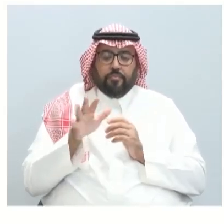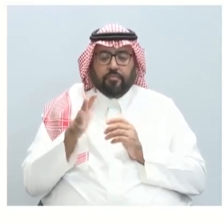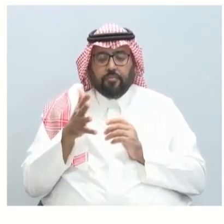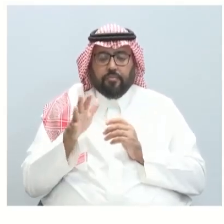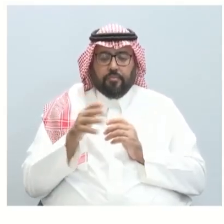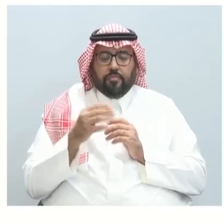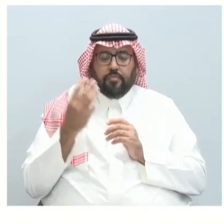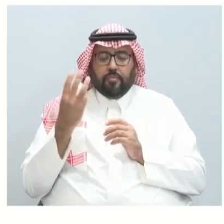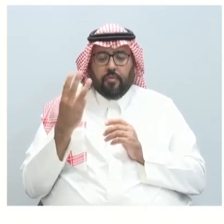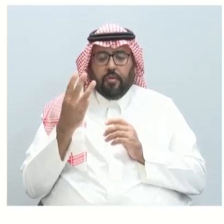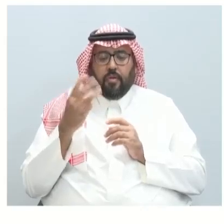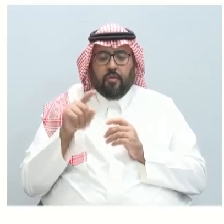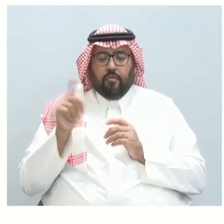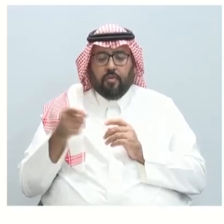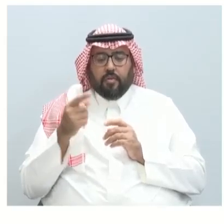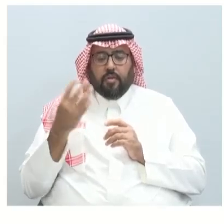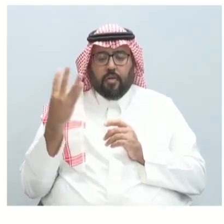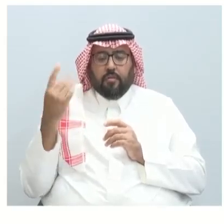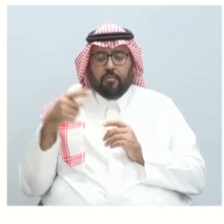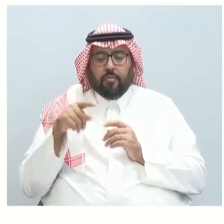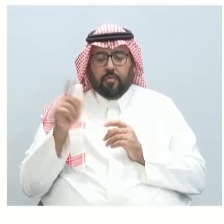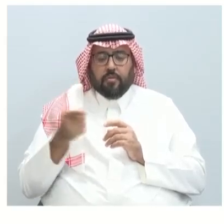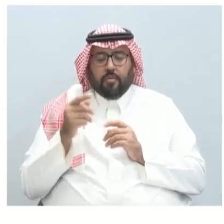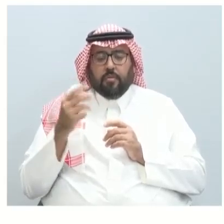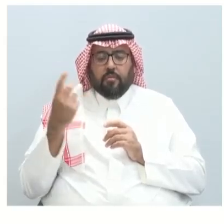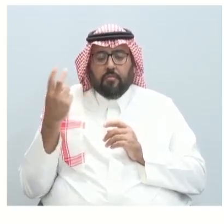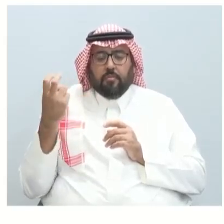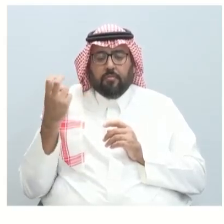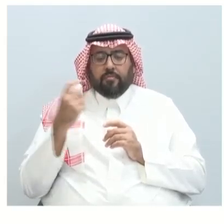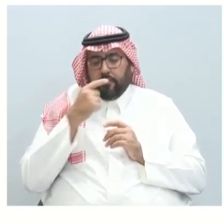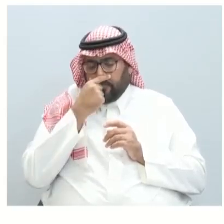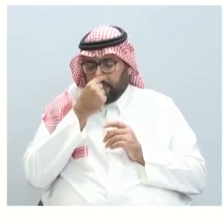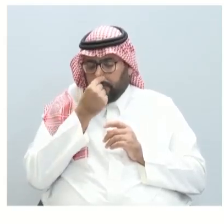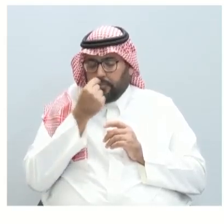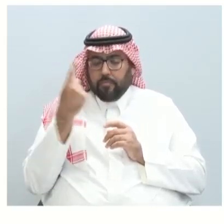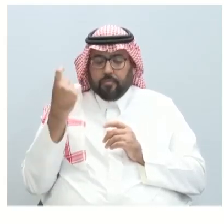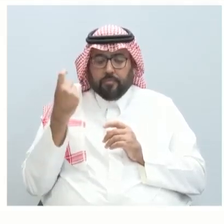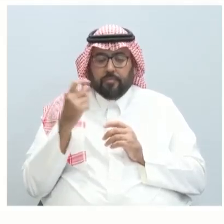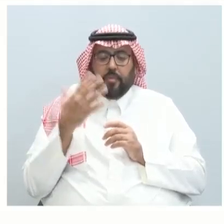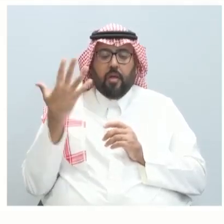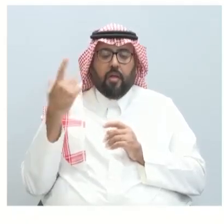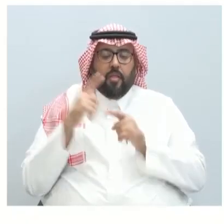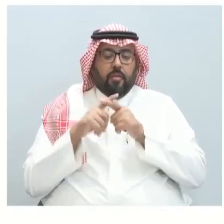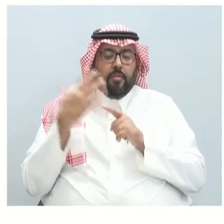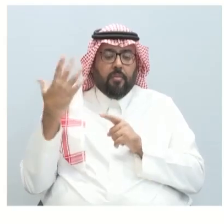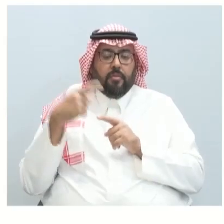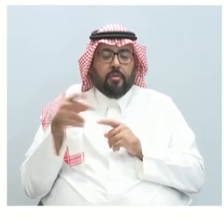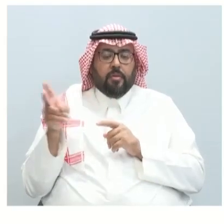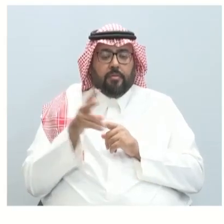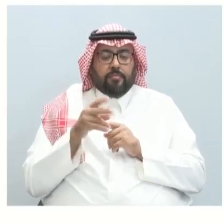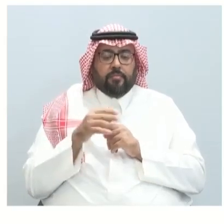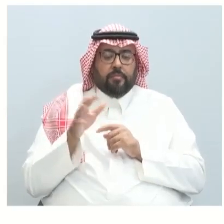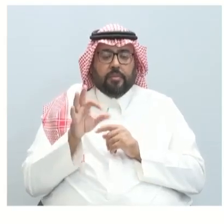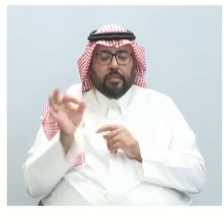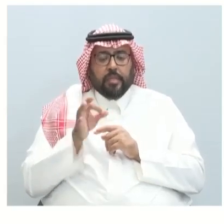ثلاثه فاصل اربعه عشر جزءا من مئه مضروبا في القطر كم خمسه عشر وبالتالي يساوي